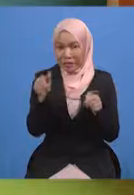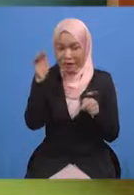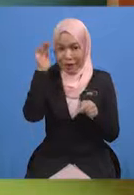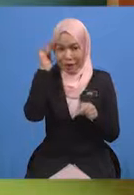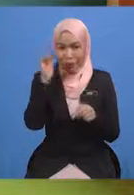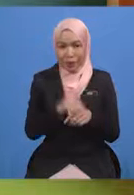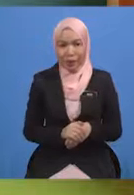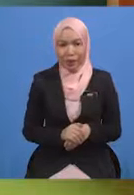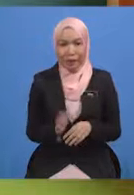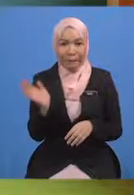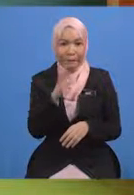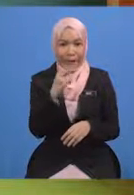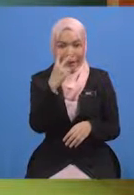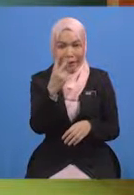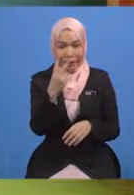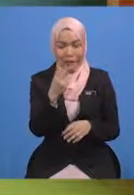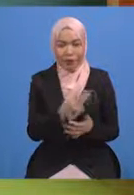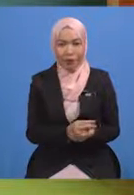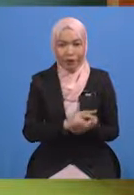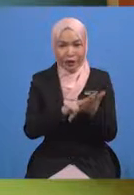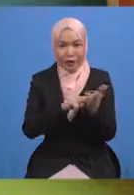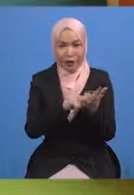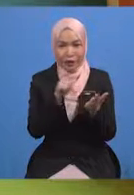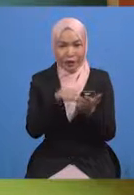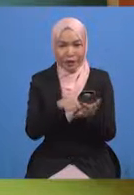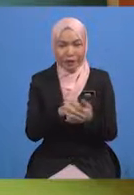Mari kita tonton video yang berikutnya.